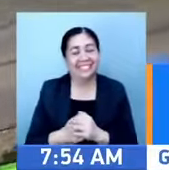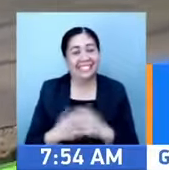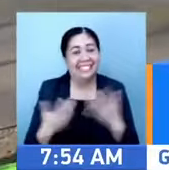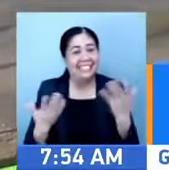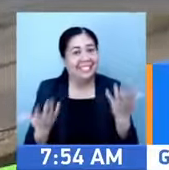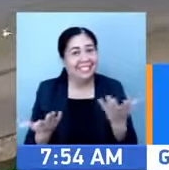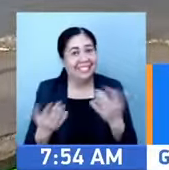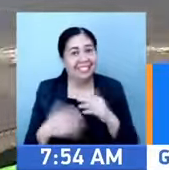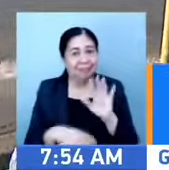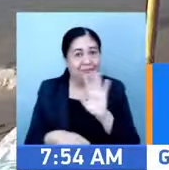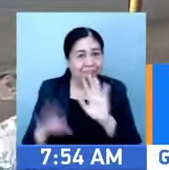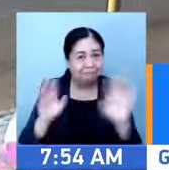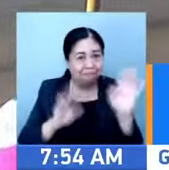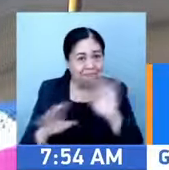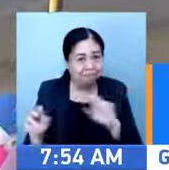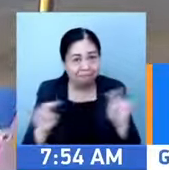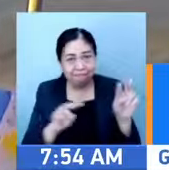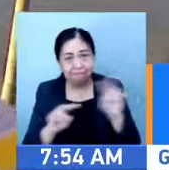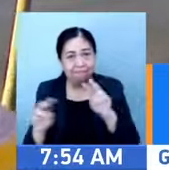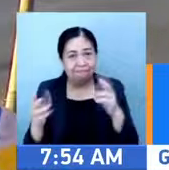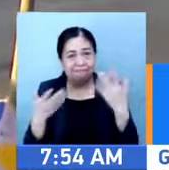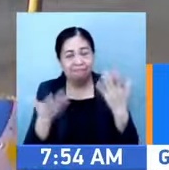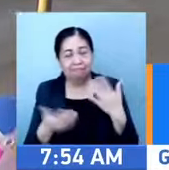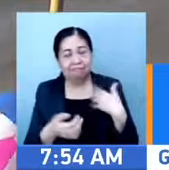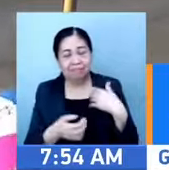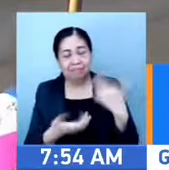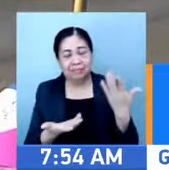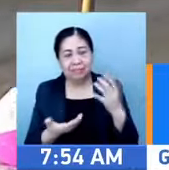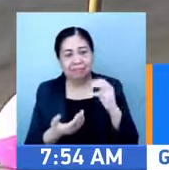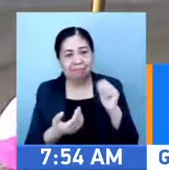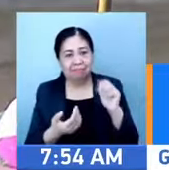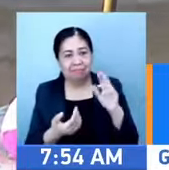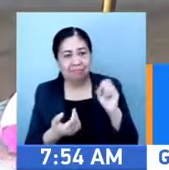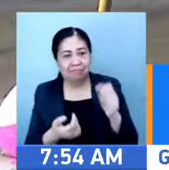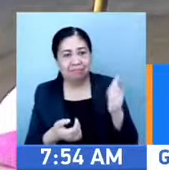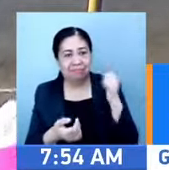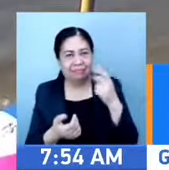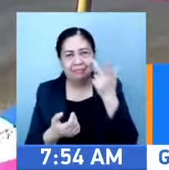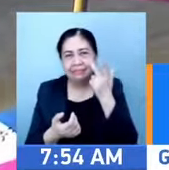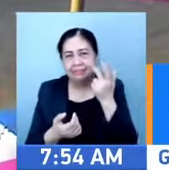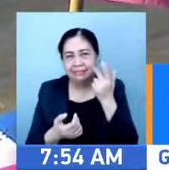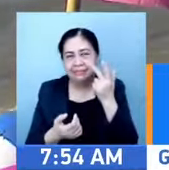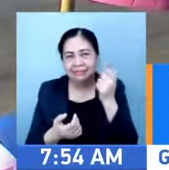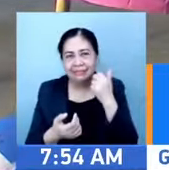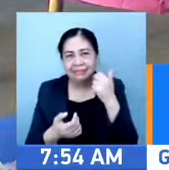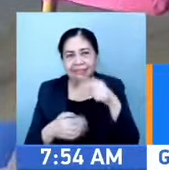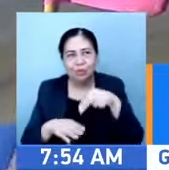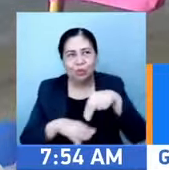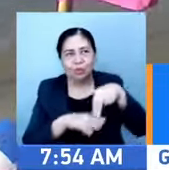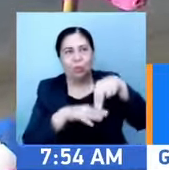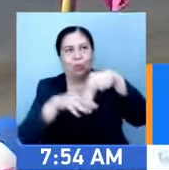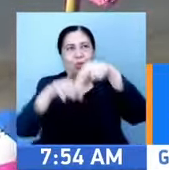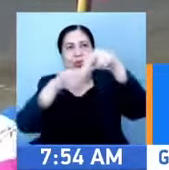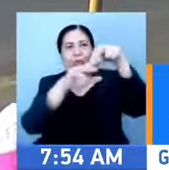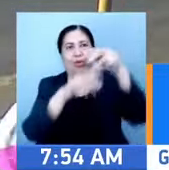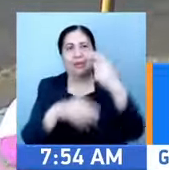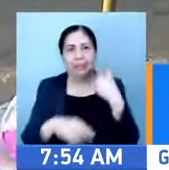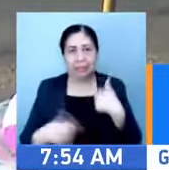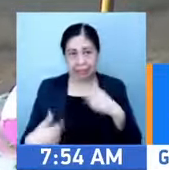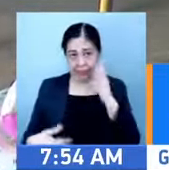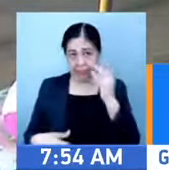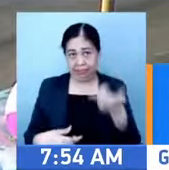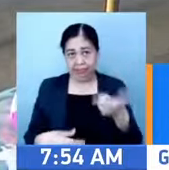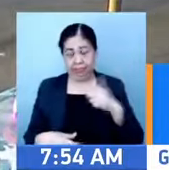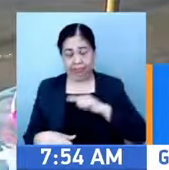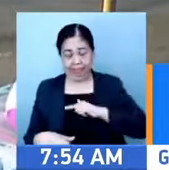Nakita nyo ba ang aking Mars na si Jensen nasa likod? Siya naman ang susubok sa flyboard na kanina nakita nyo sinubukan ko. Mga kapuso,